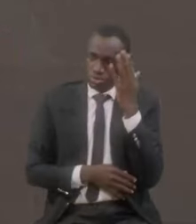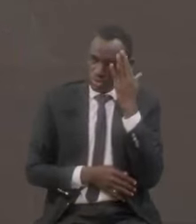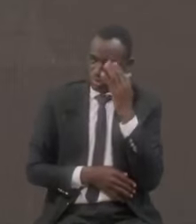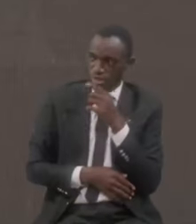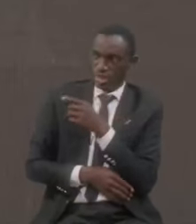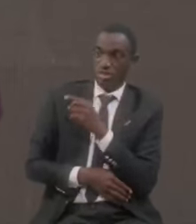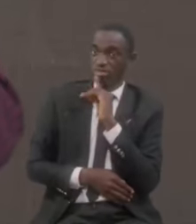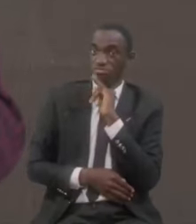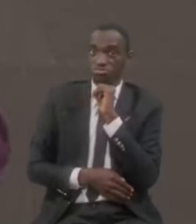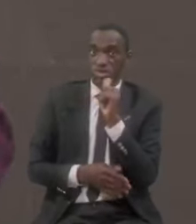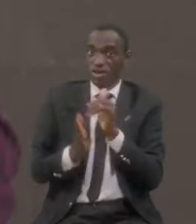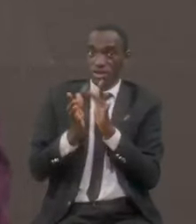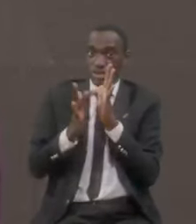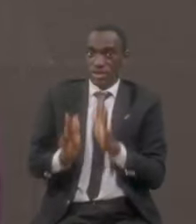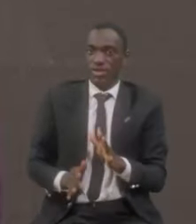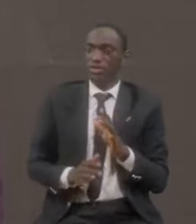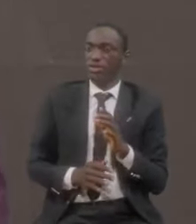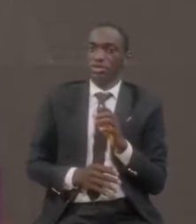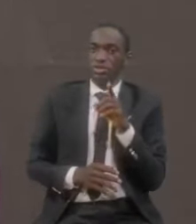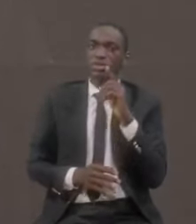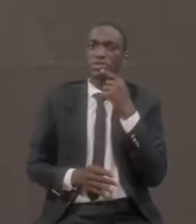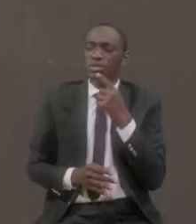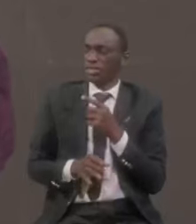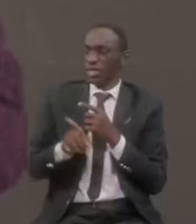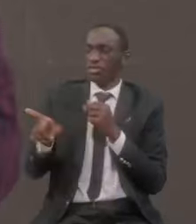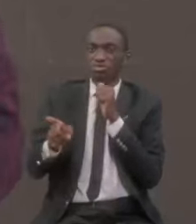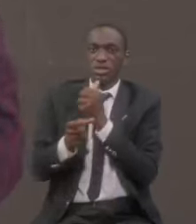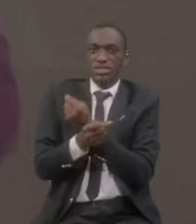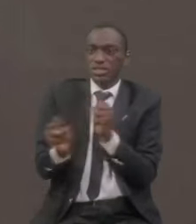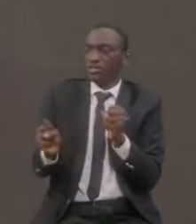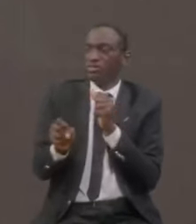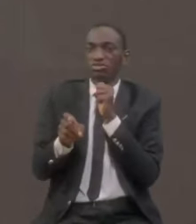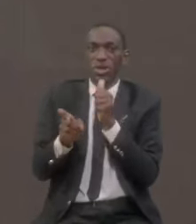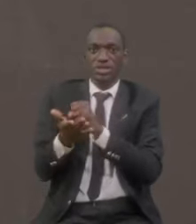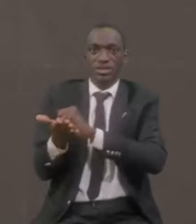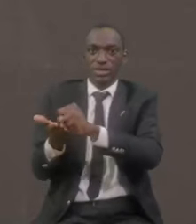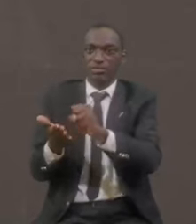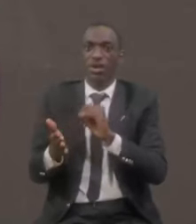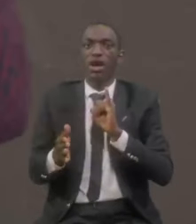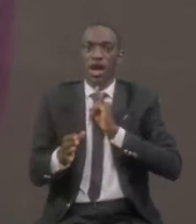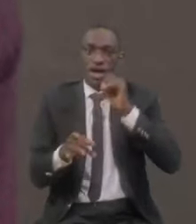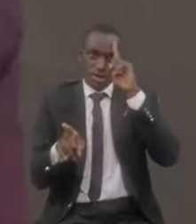nés de nouveau. Ils ne sont pas sauvés. Ils ne sont pas sanctifiés. Je suis d'accord avec vous. Mais,